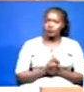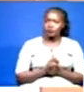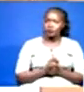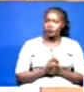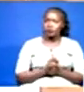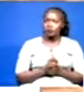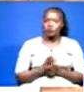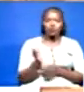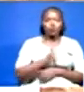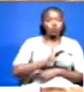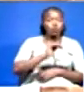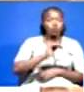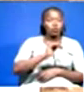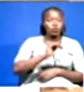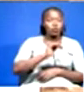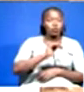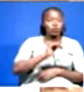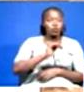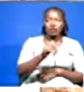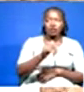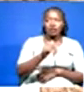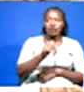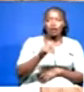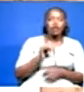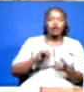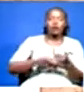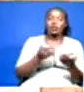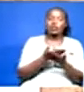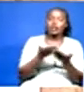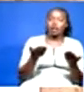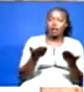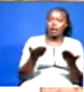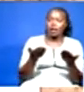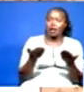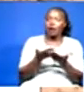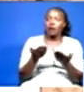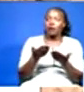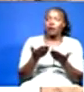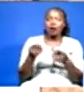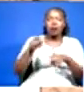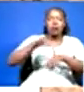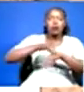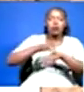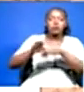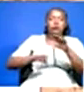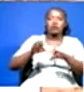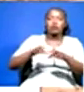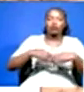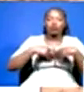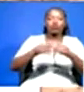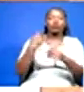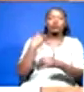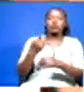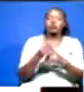Tukirudi kijijini, Malicha Guyo na mkewe Galma wananipeleka mahali ambapo mizoga ya baadhi ya mifugo wao ilitupwa hivi